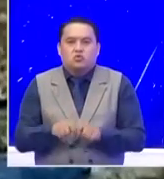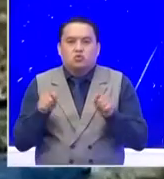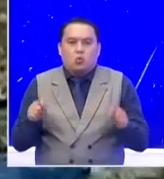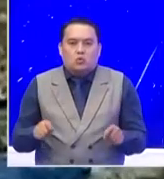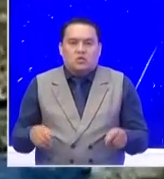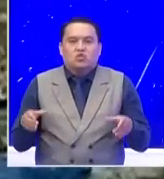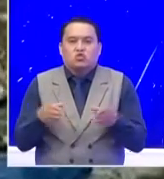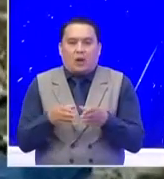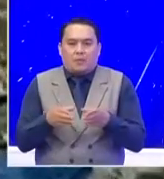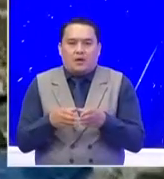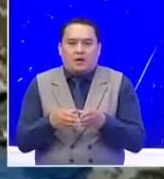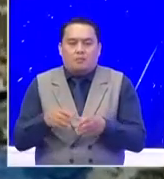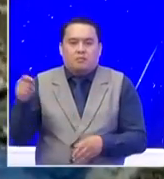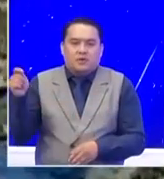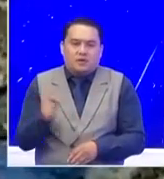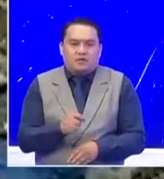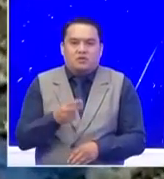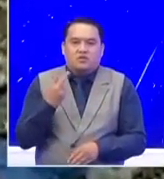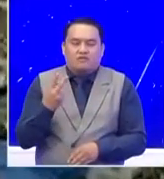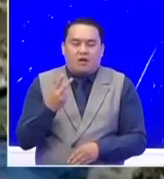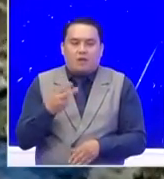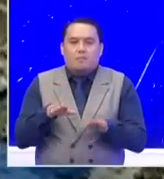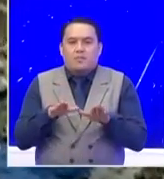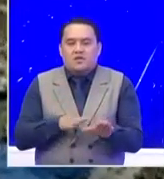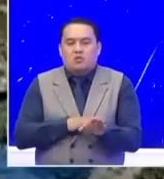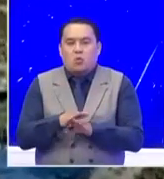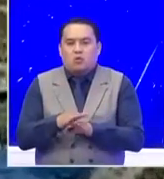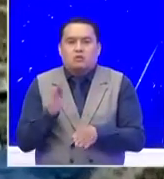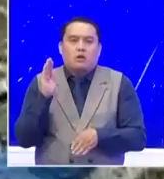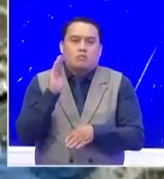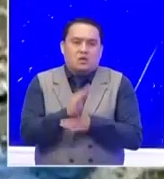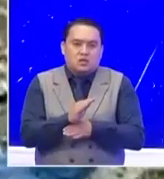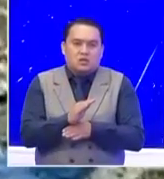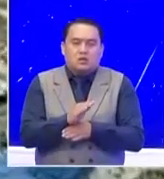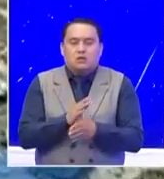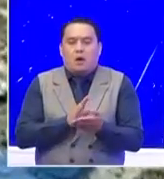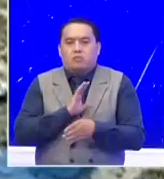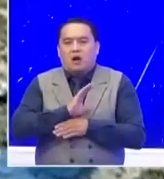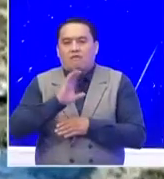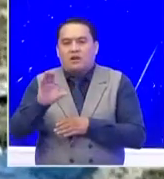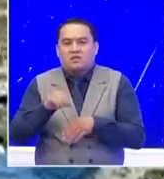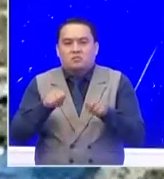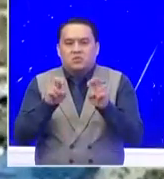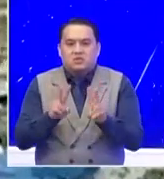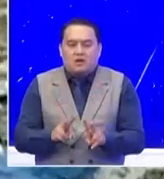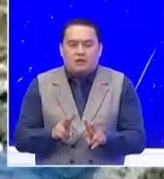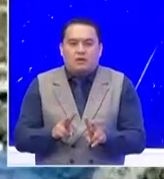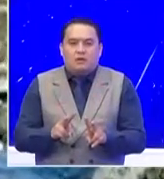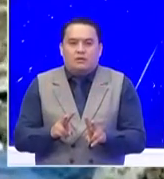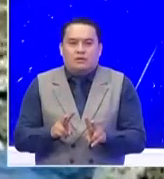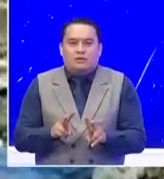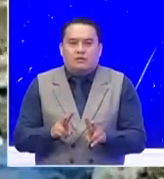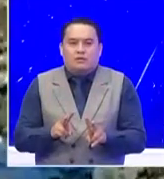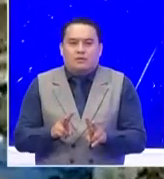штаб. Прибыло 2 водовоза с местного исполнительного органа. Дополнительно направлены с местного исполнительного органа